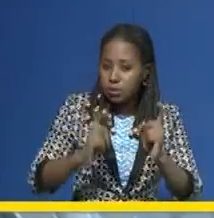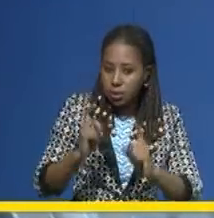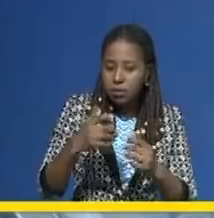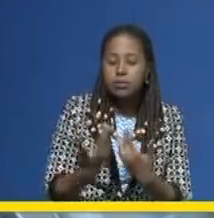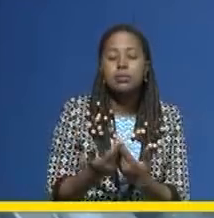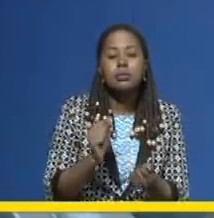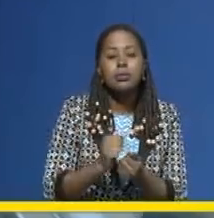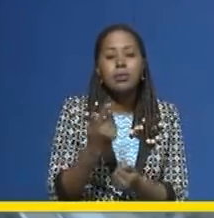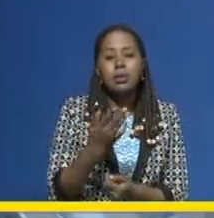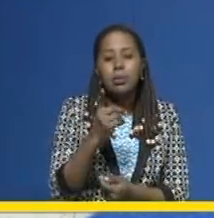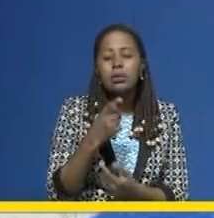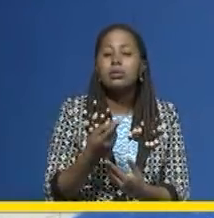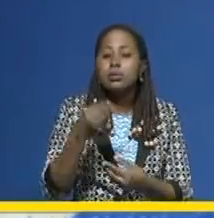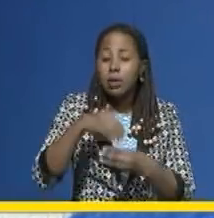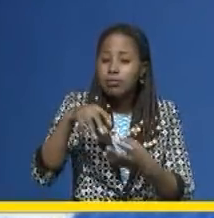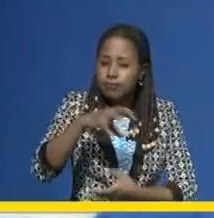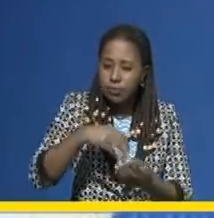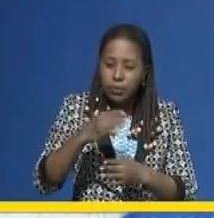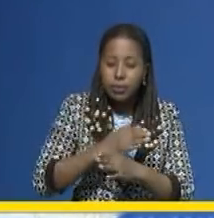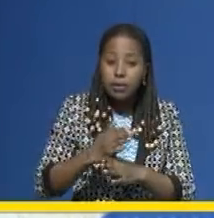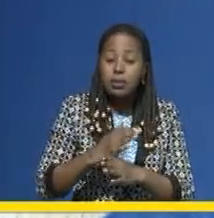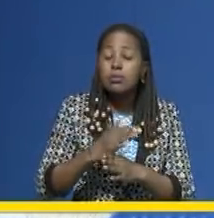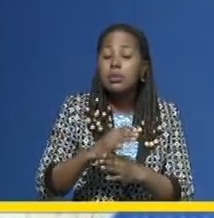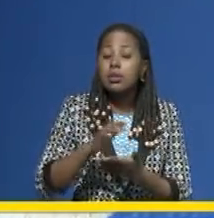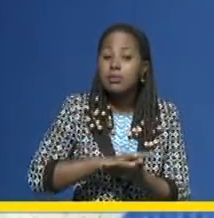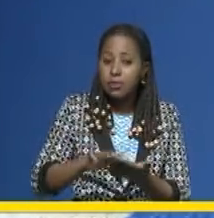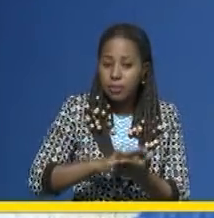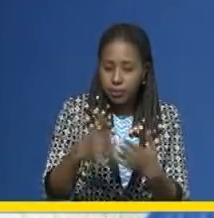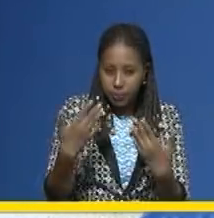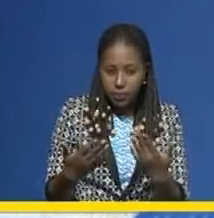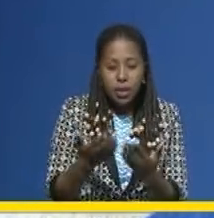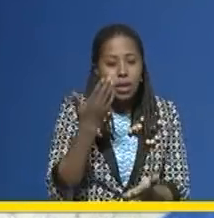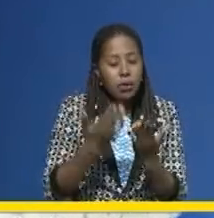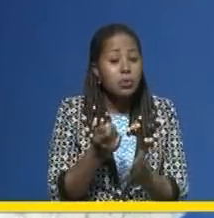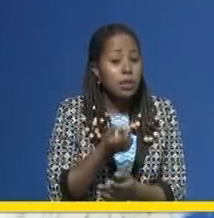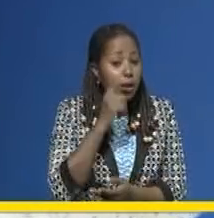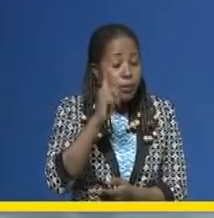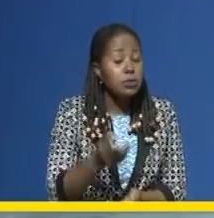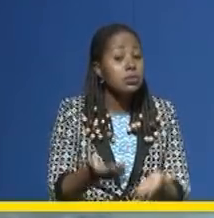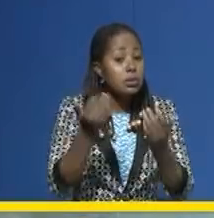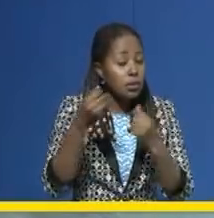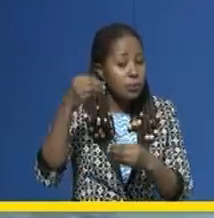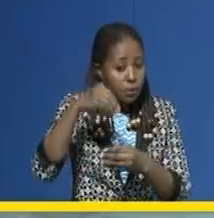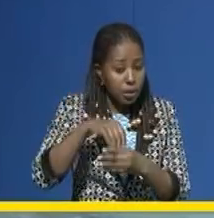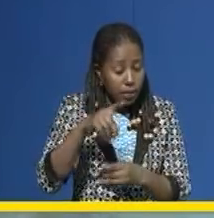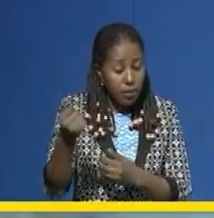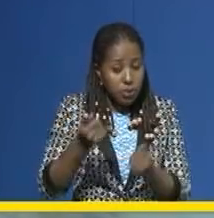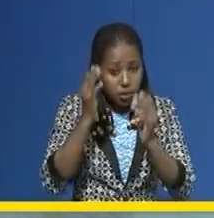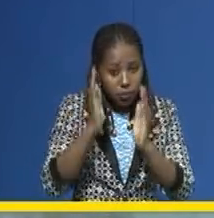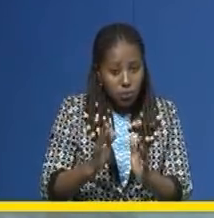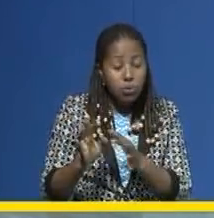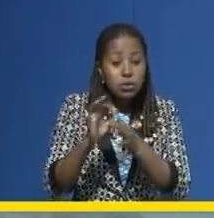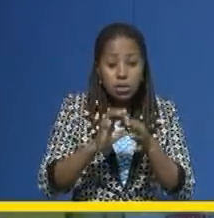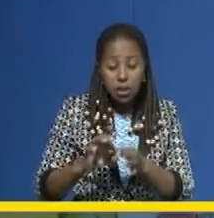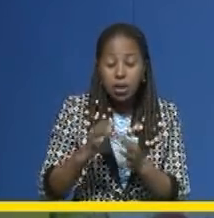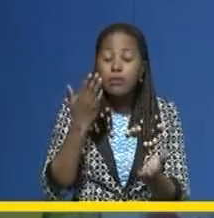ambalo linadaiwa kuweka mkanganyiko katika matumizi ya vitakasa mikono ni kiwango cha dawa kinachopaswa kuwekwa, na hapa mkurugenzi mkuu wa shirika